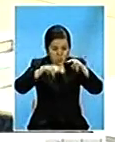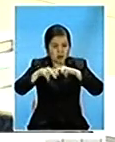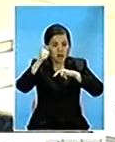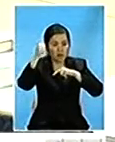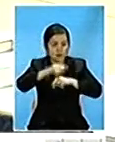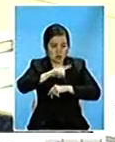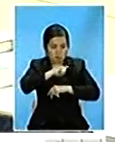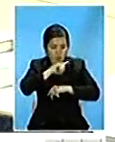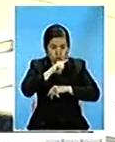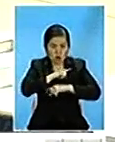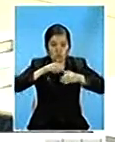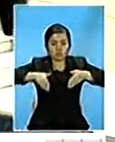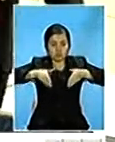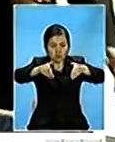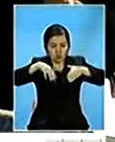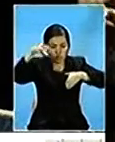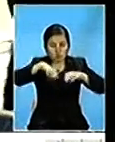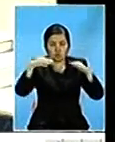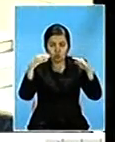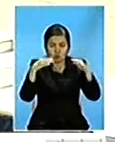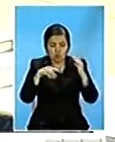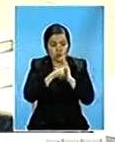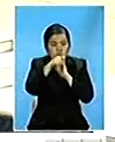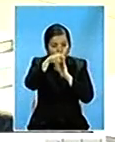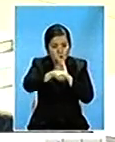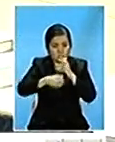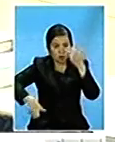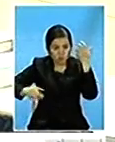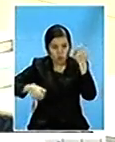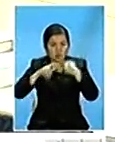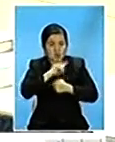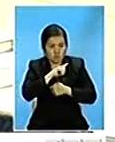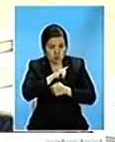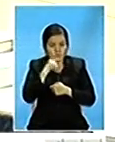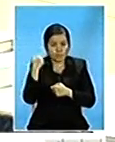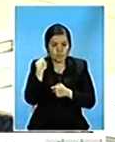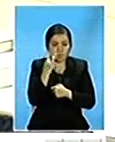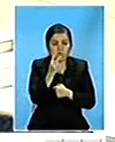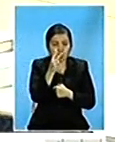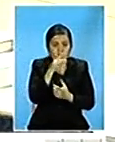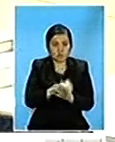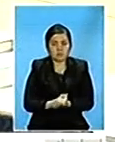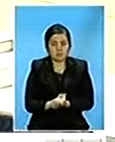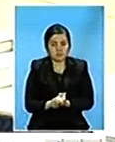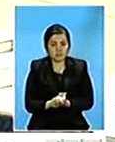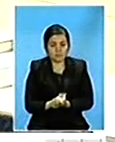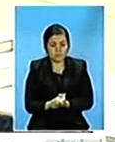การทางรัชทิมากับเขตการทางลบบุรีเขตทางพิบูลแล้วก็เขตการท